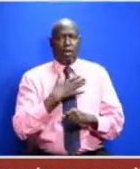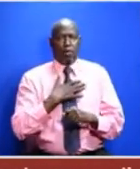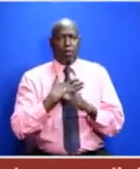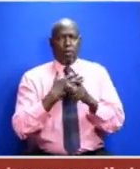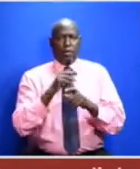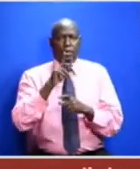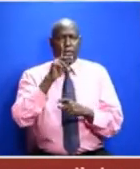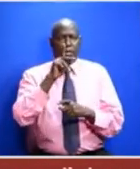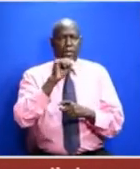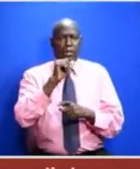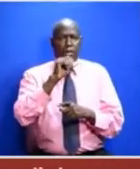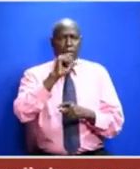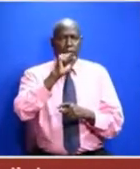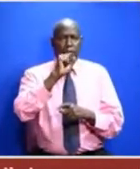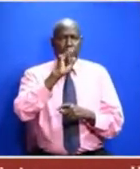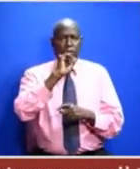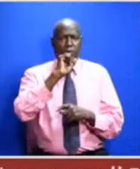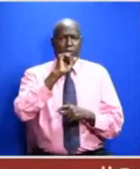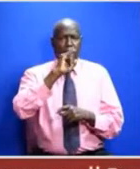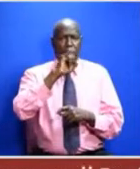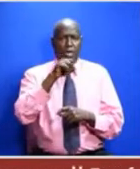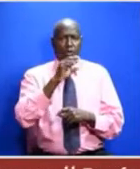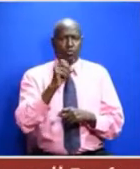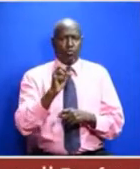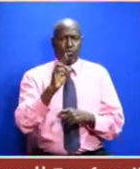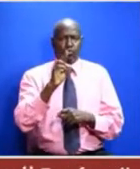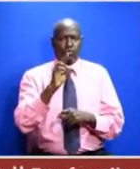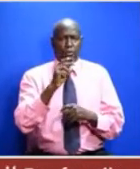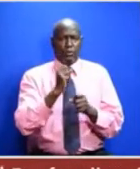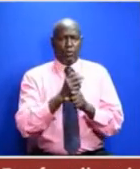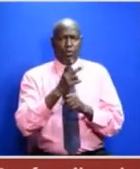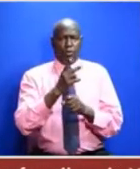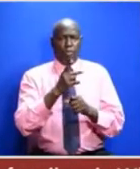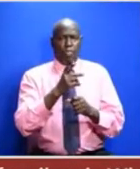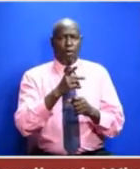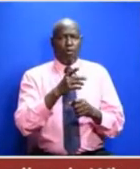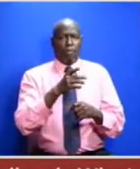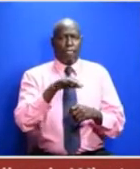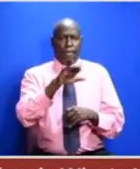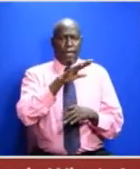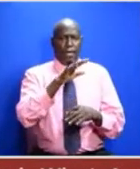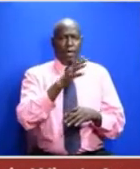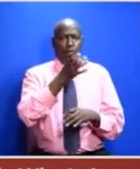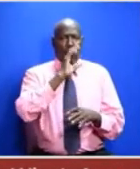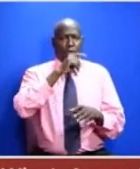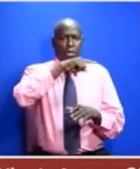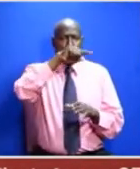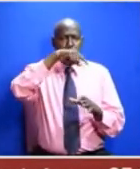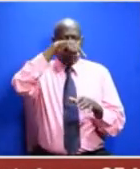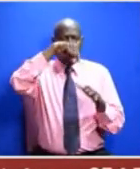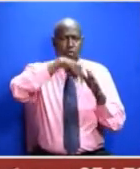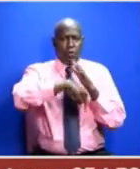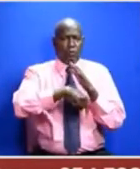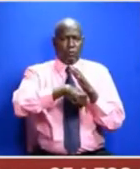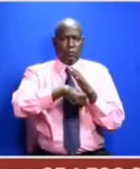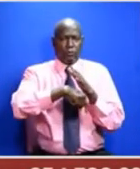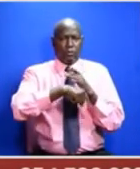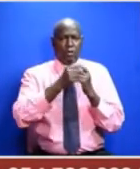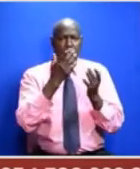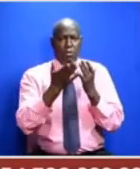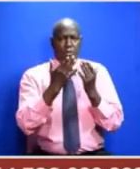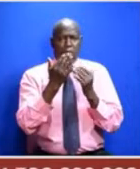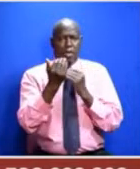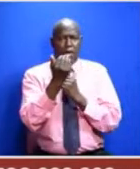ya Kisaju Secondary. Mambo ya boholes, mumeweza kuuliza kama pengine tunaweza kuwasaidia